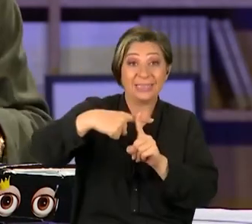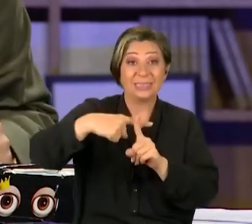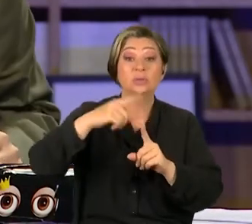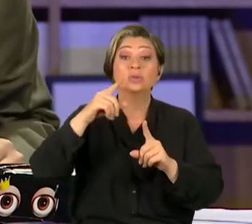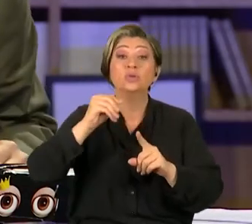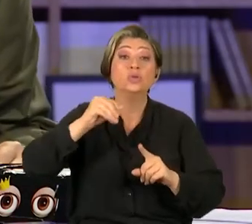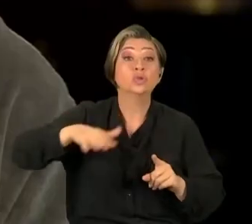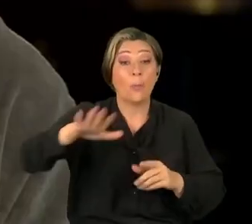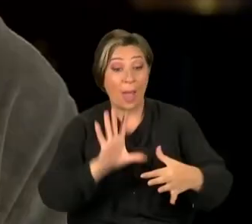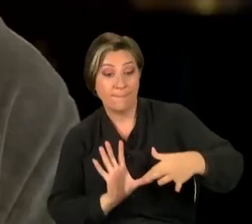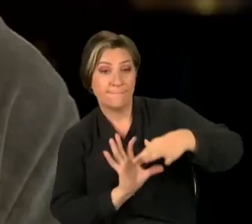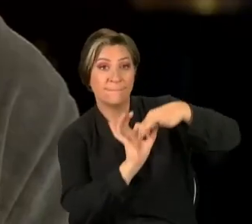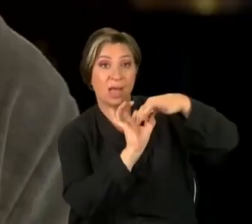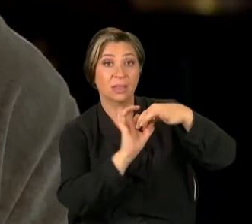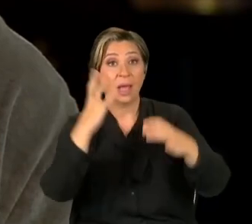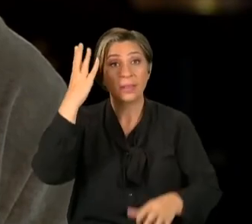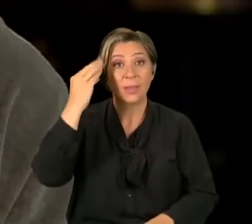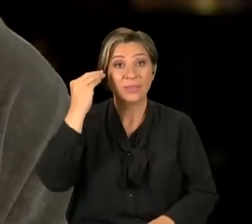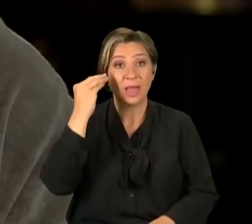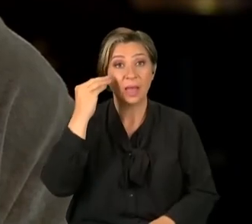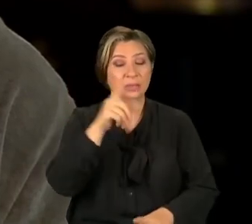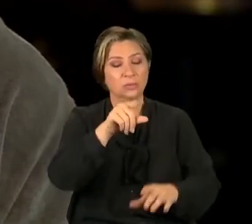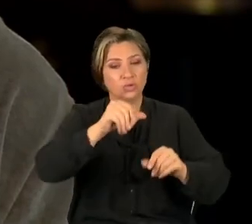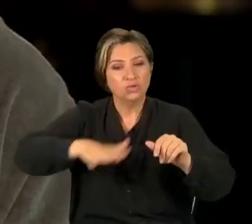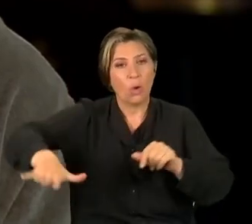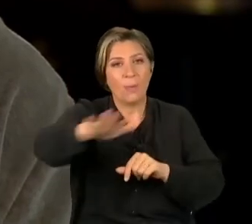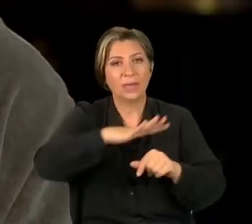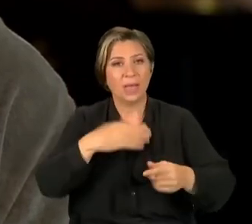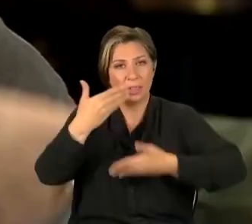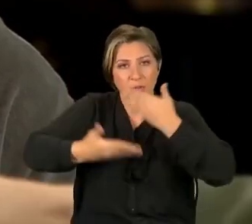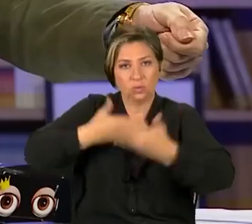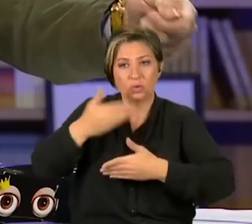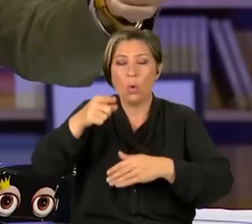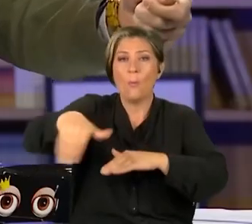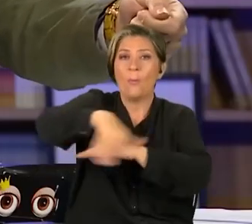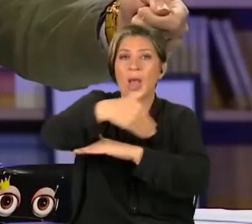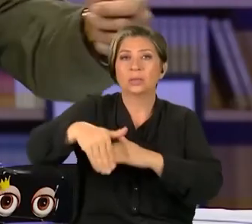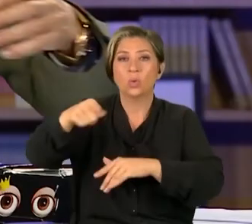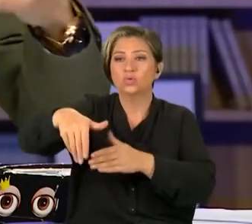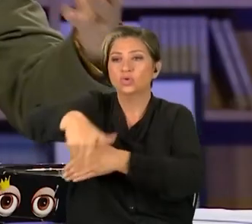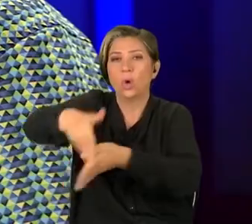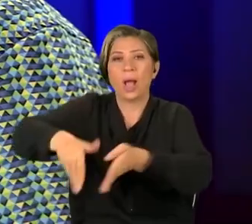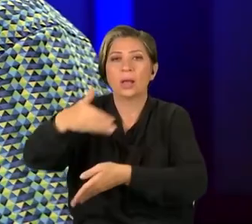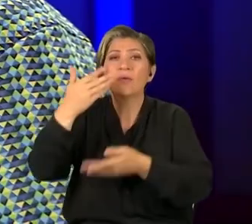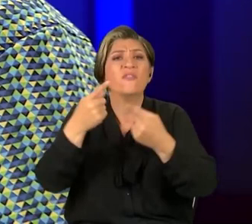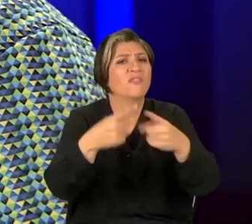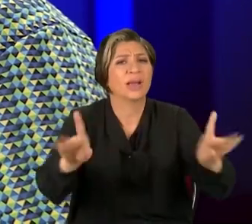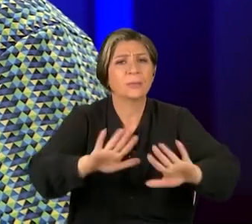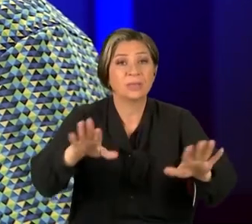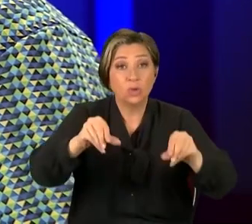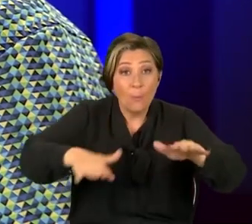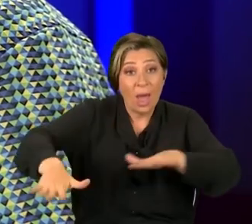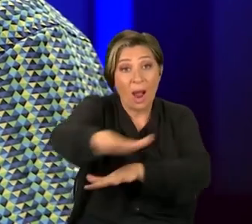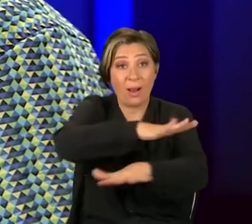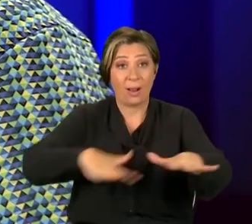toprağa bağlılık açısından da yani sen topraktan söz ediyorsun O mahalleden sokaktan bahsediyor fark etmez hepsi Toprak